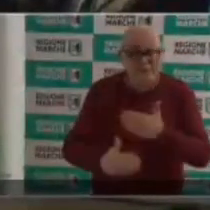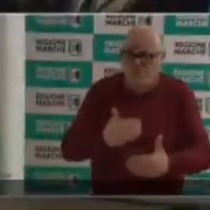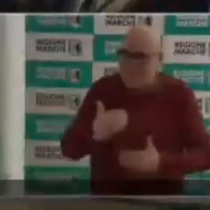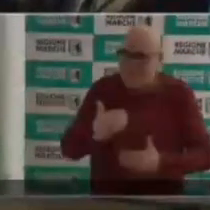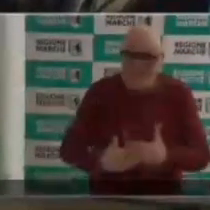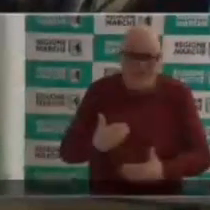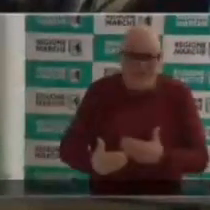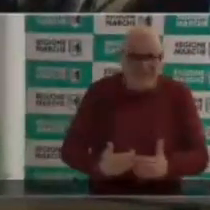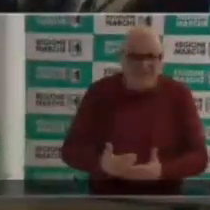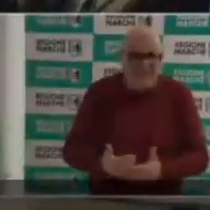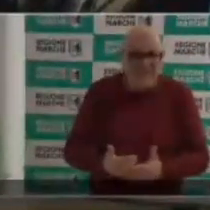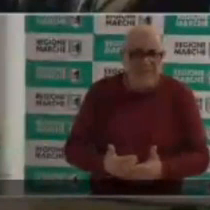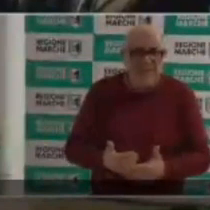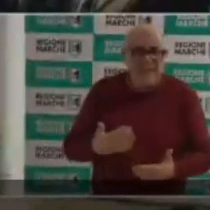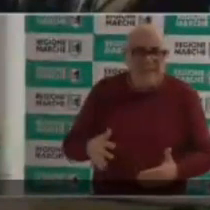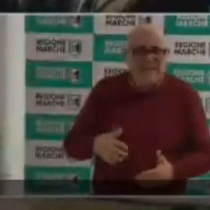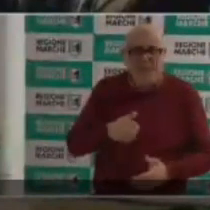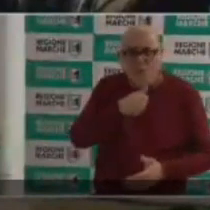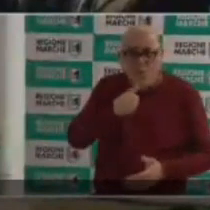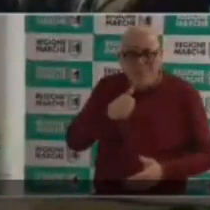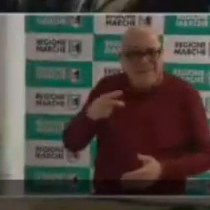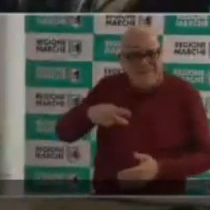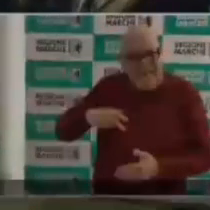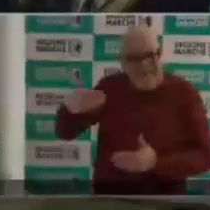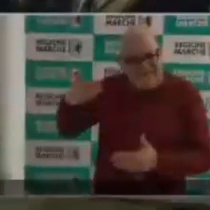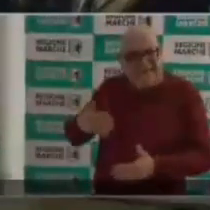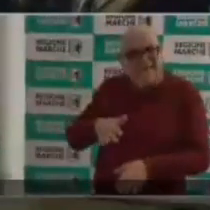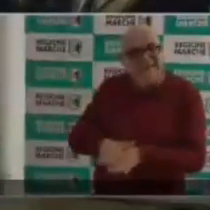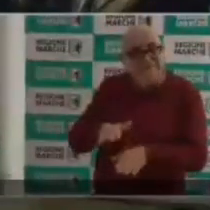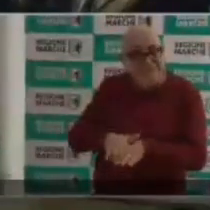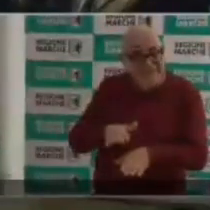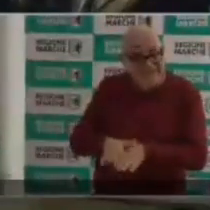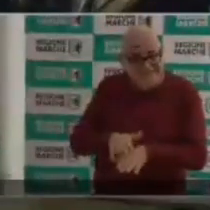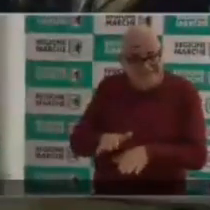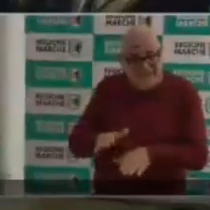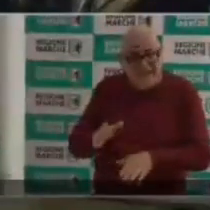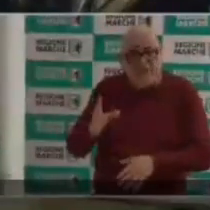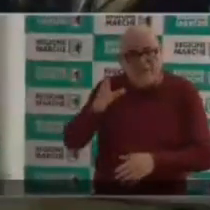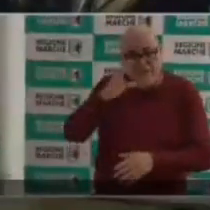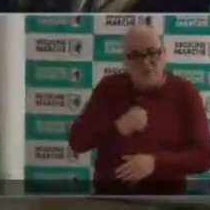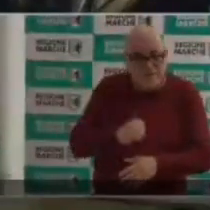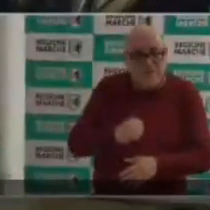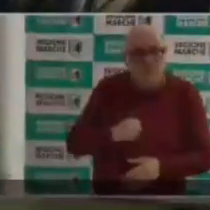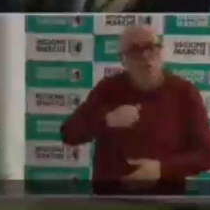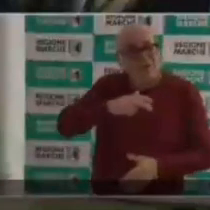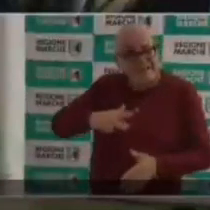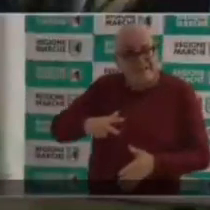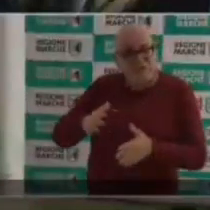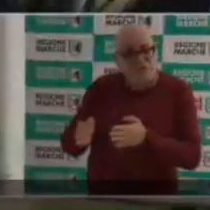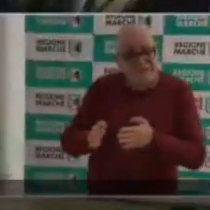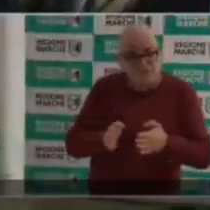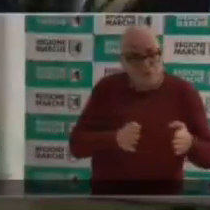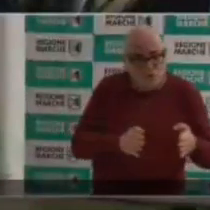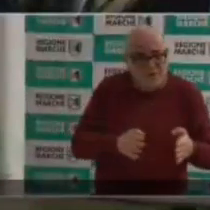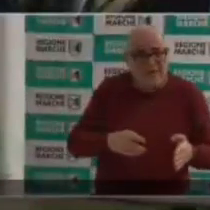se questi anni di esperienza ci hanno fatto capire che il terzo settore, devo dire la verità, che negli ultimi anni, anche nella fase